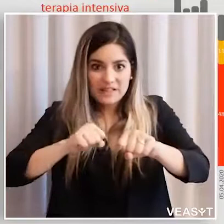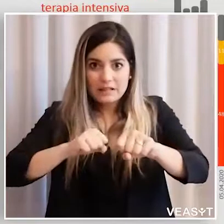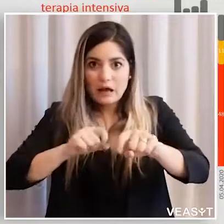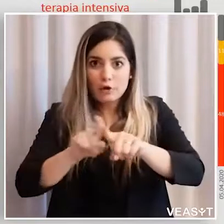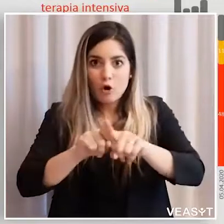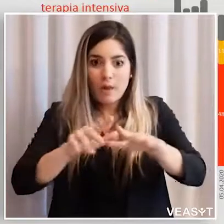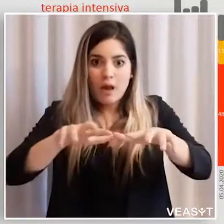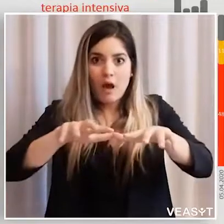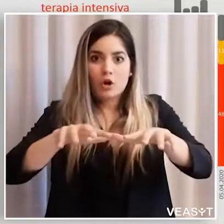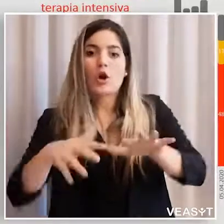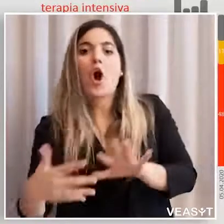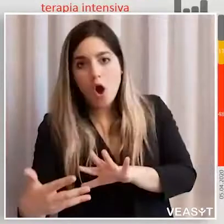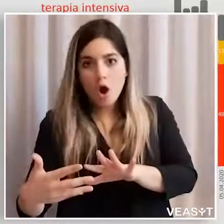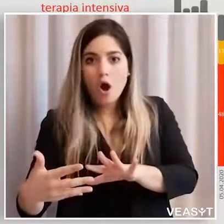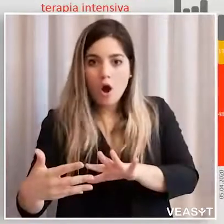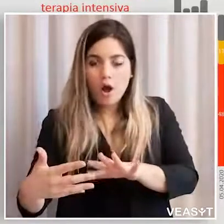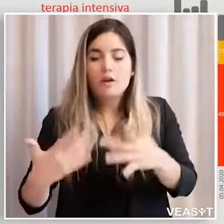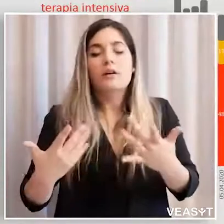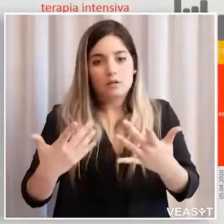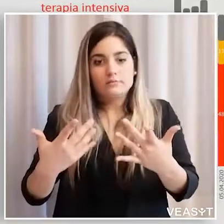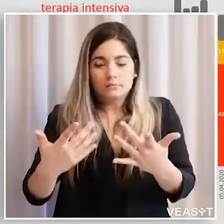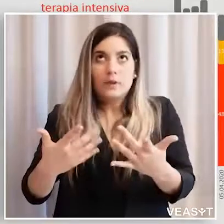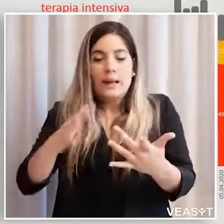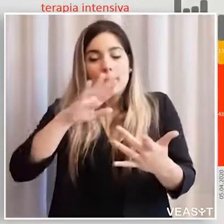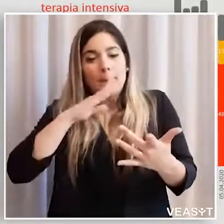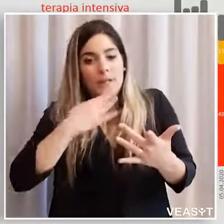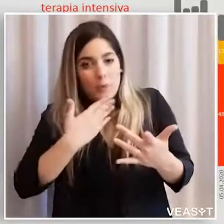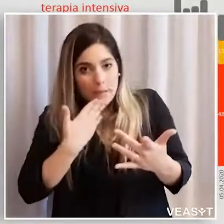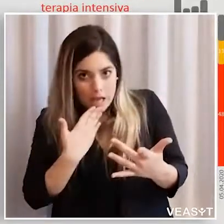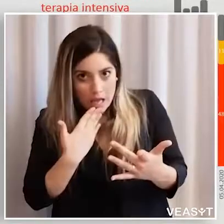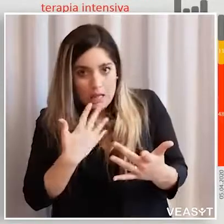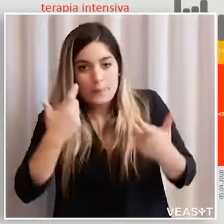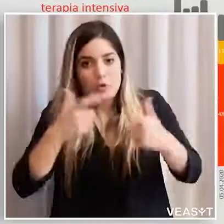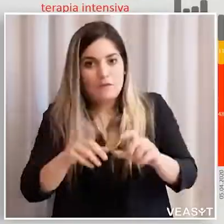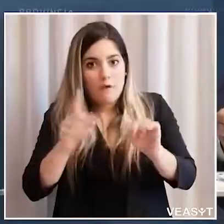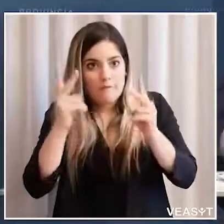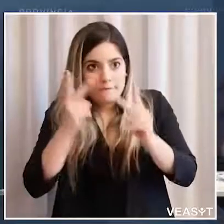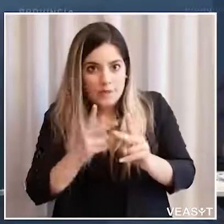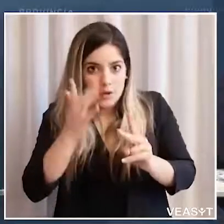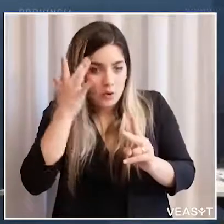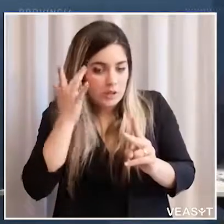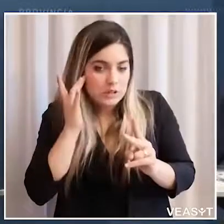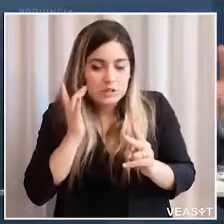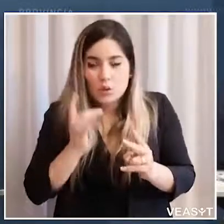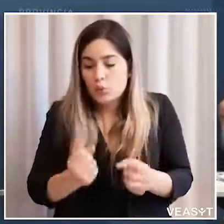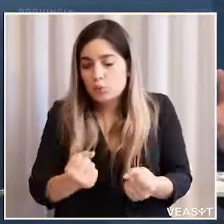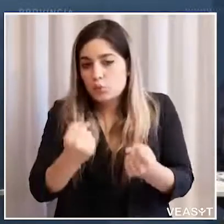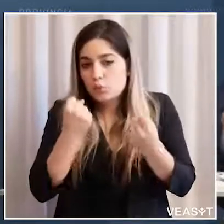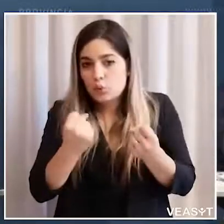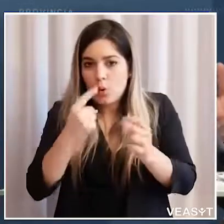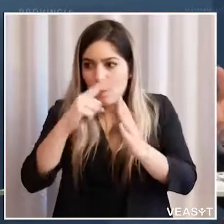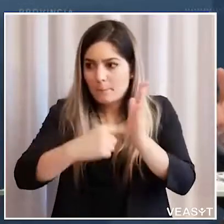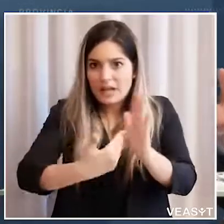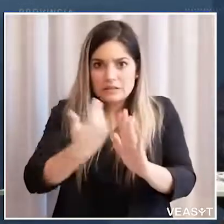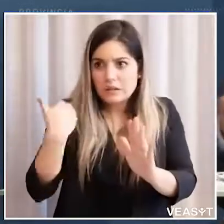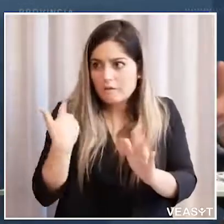obiettivo che abbiamo raggiunto anche se a bruciapelo questo se deve dire perché non è stato trattato un mese fa eravamo